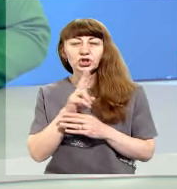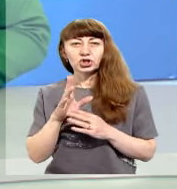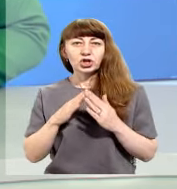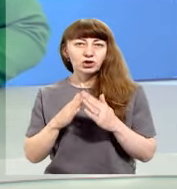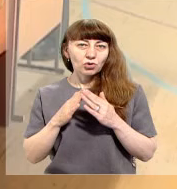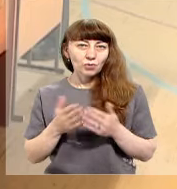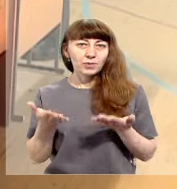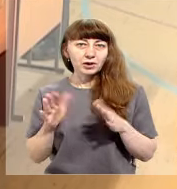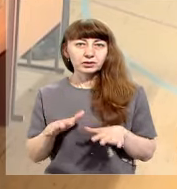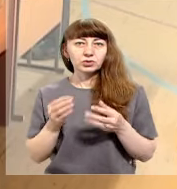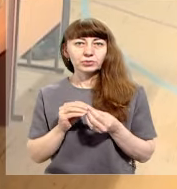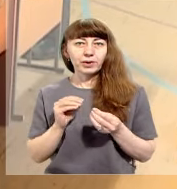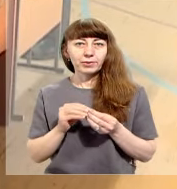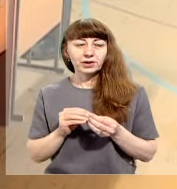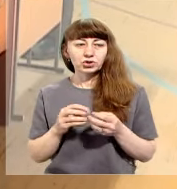актуальными.